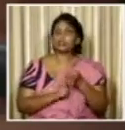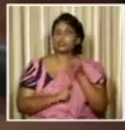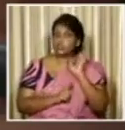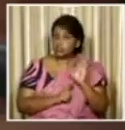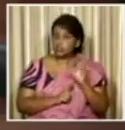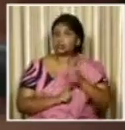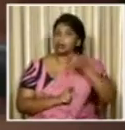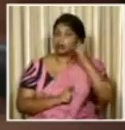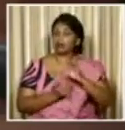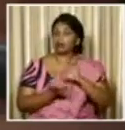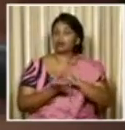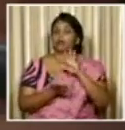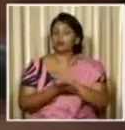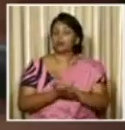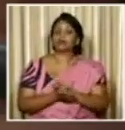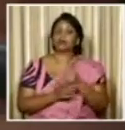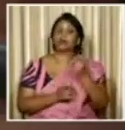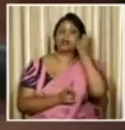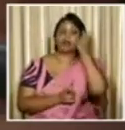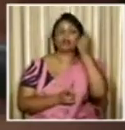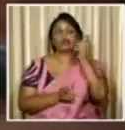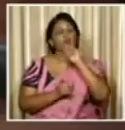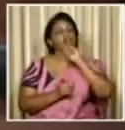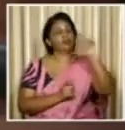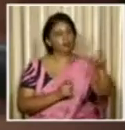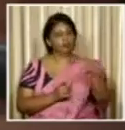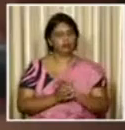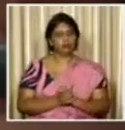orang itu tiindo agan na tiin danun di lapi.